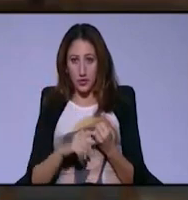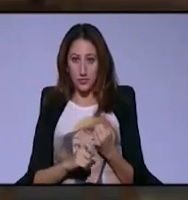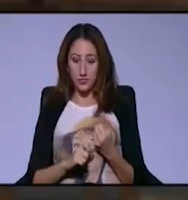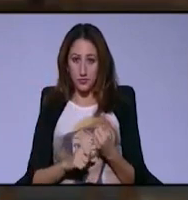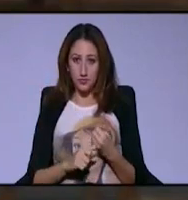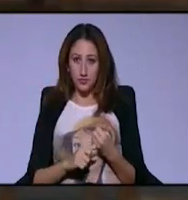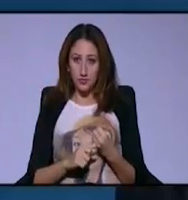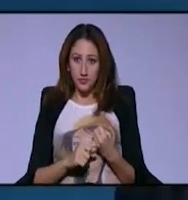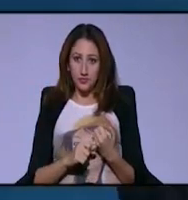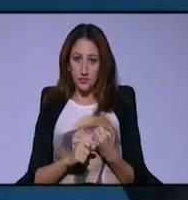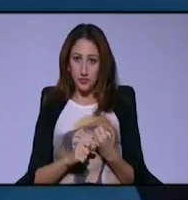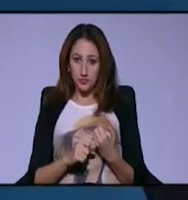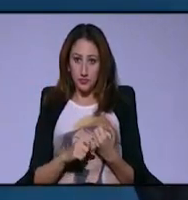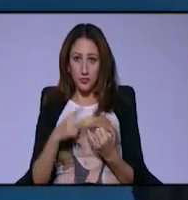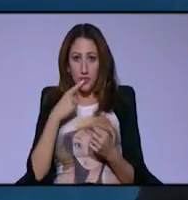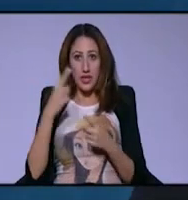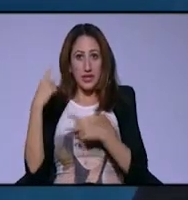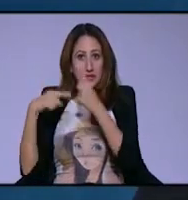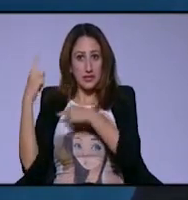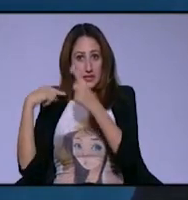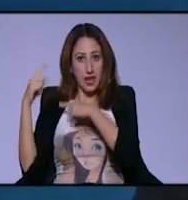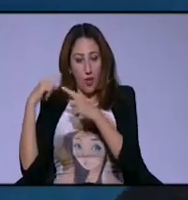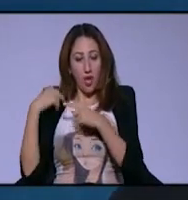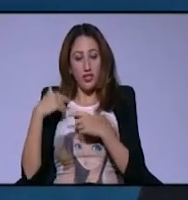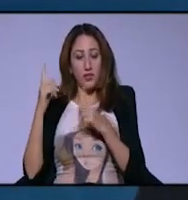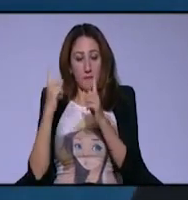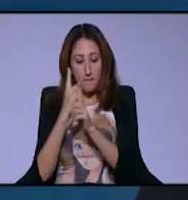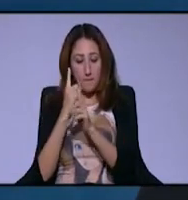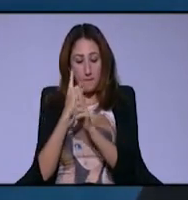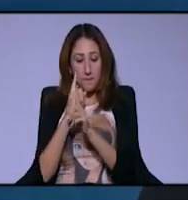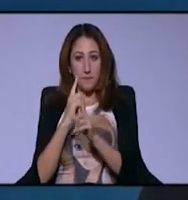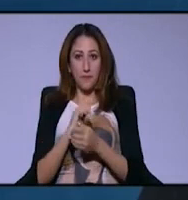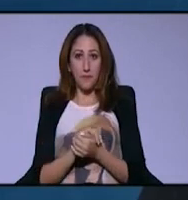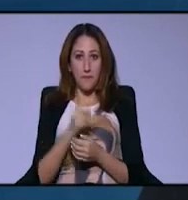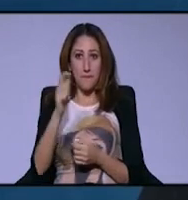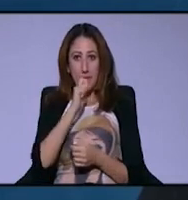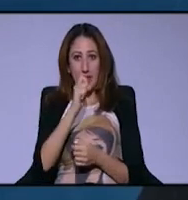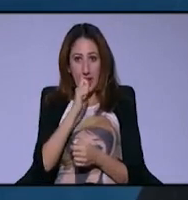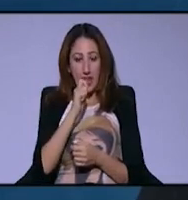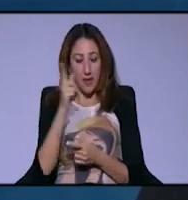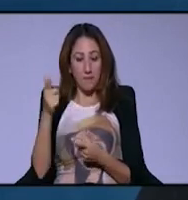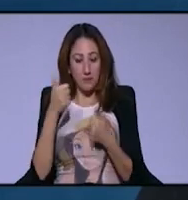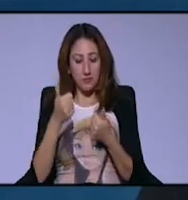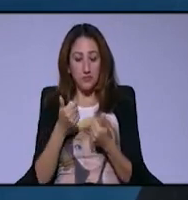ولمودة قديمة امتدت على مدى سنوات شرفنا فيها بمعرفة حضرتك أيها الإعلامي القدير